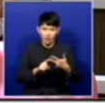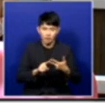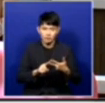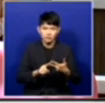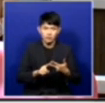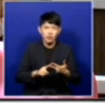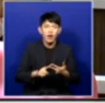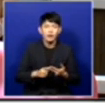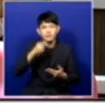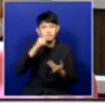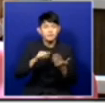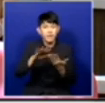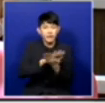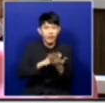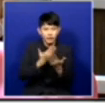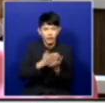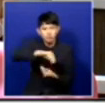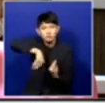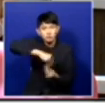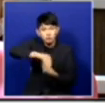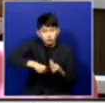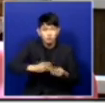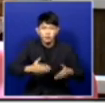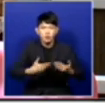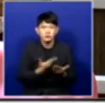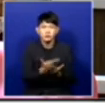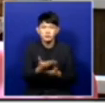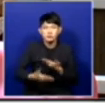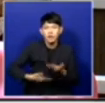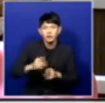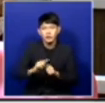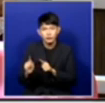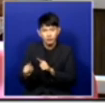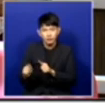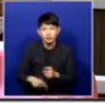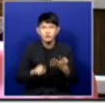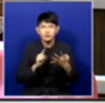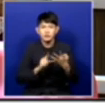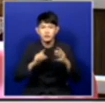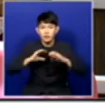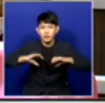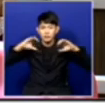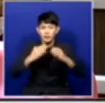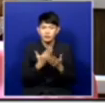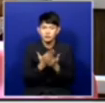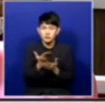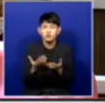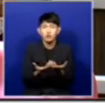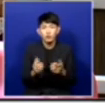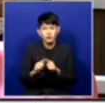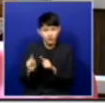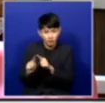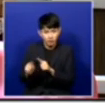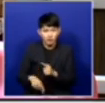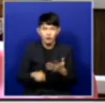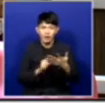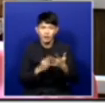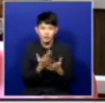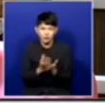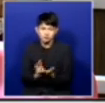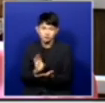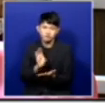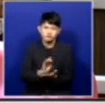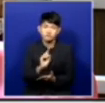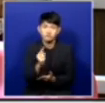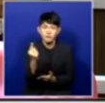ภายในประเทศ 4. การจับจ่ายใช้สอยภาครัฐ 5การลงทุนใหม่ๆท่านประธ